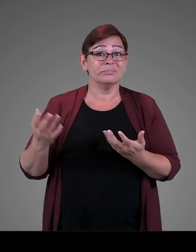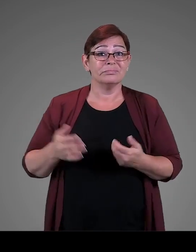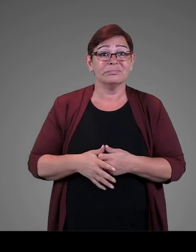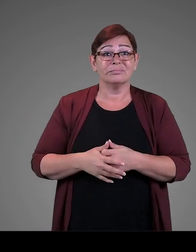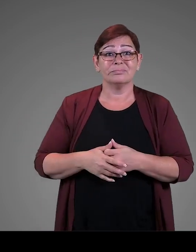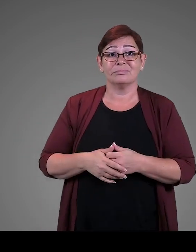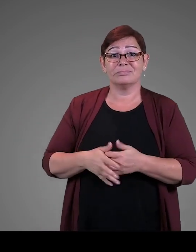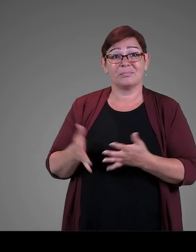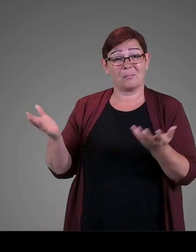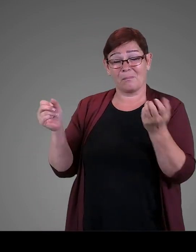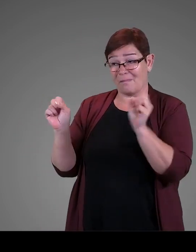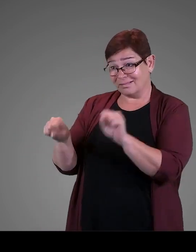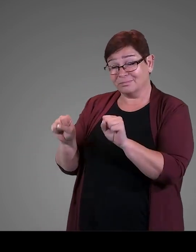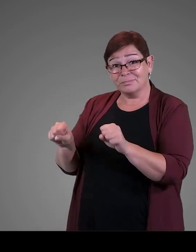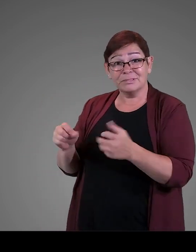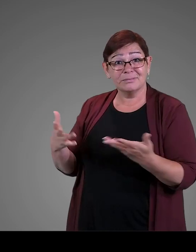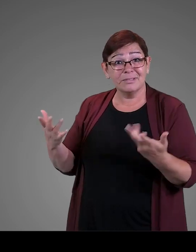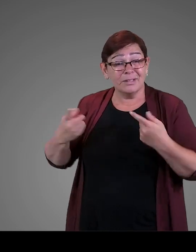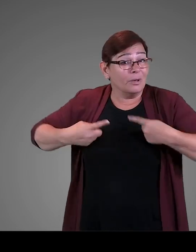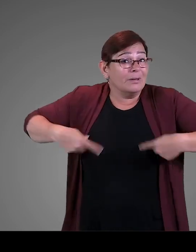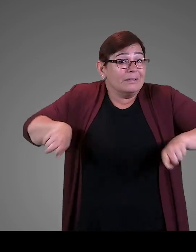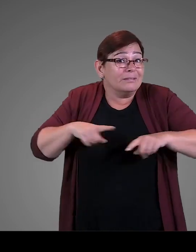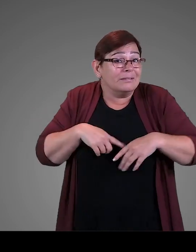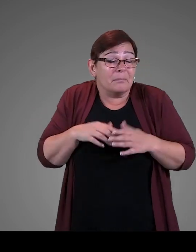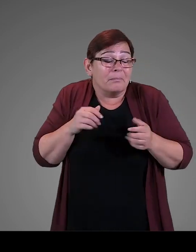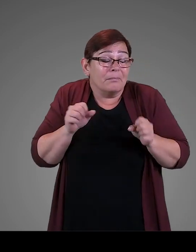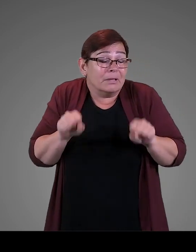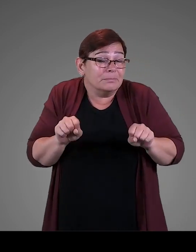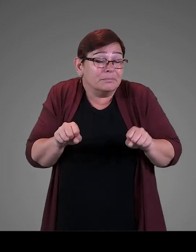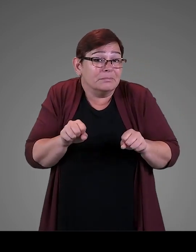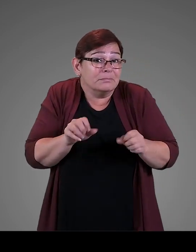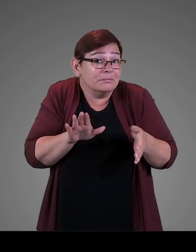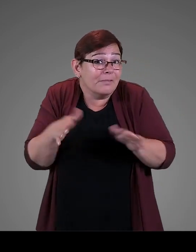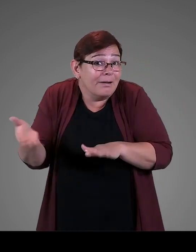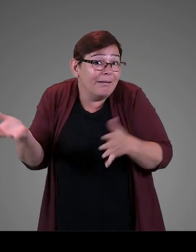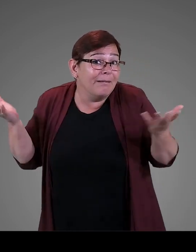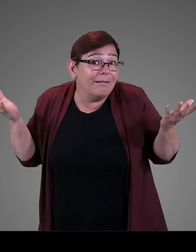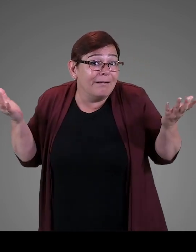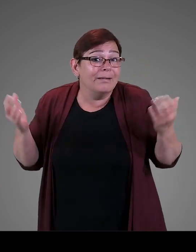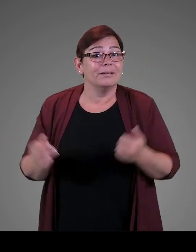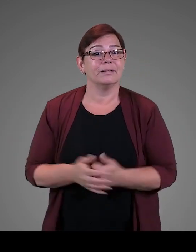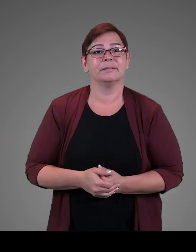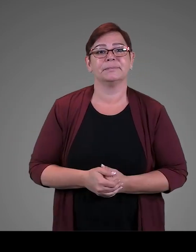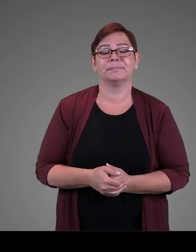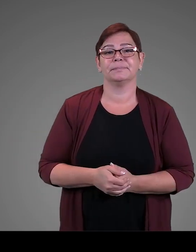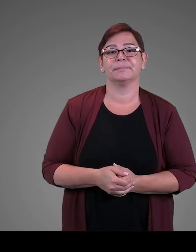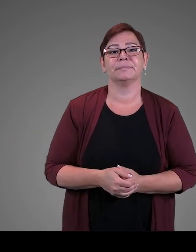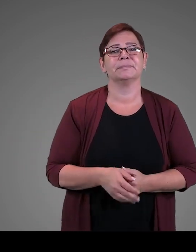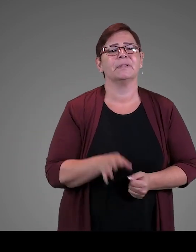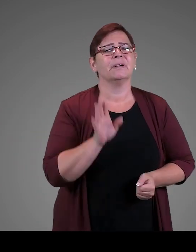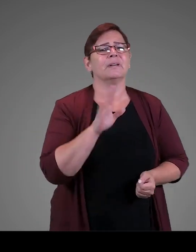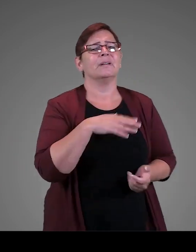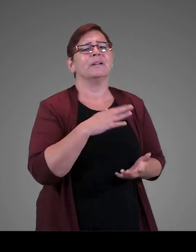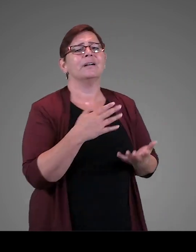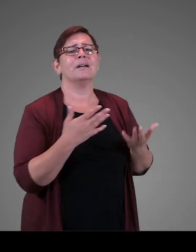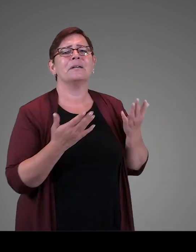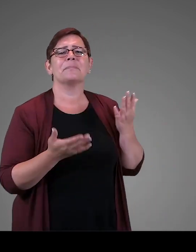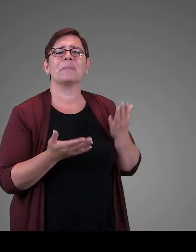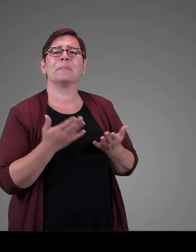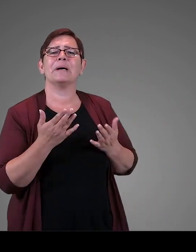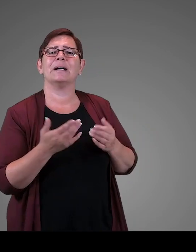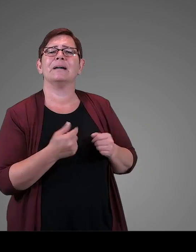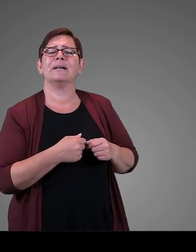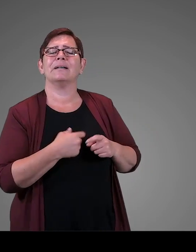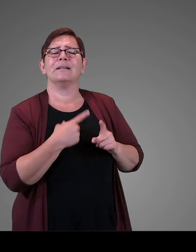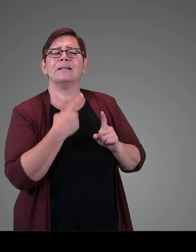Oui, mais c'est impossible de prévoir. On va peut-être tous mourir. Je vais peut-être nous amener un